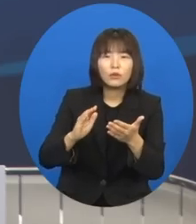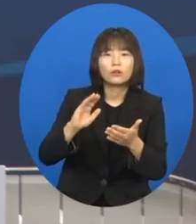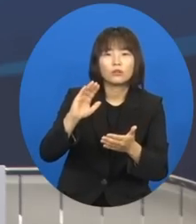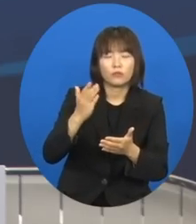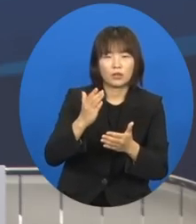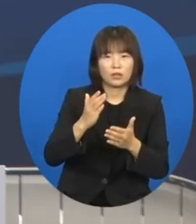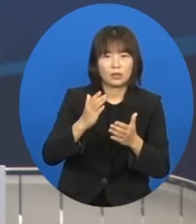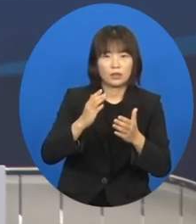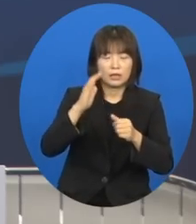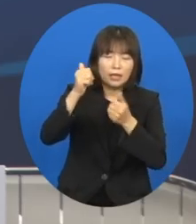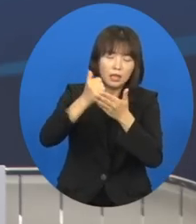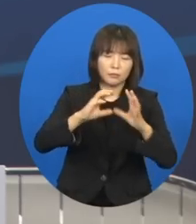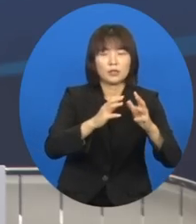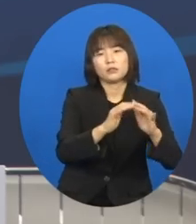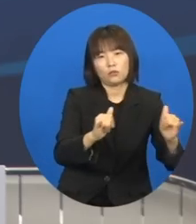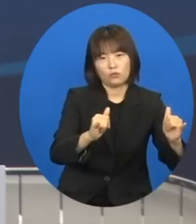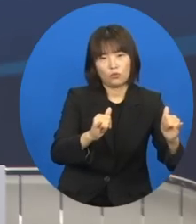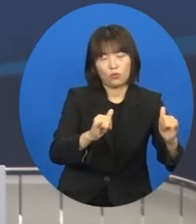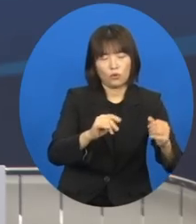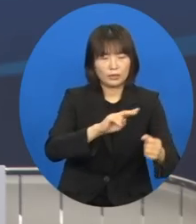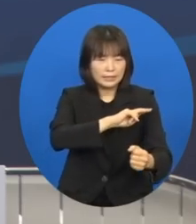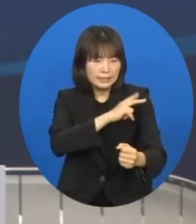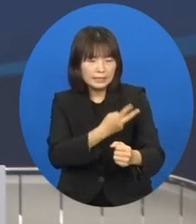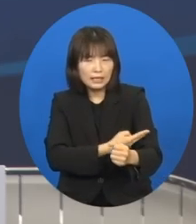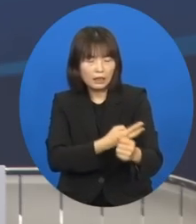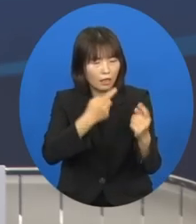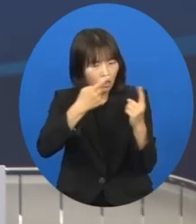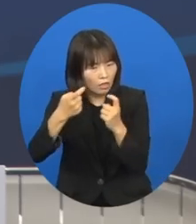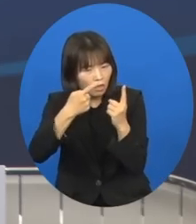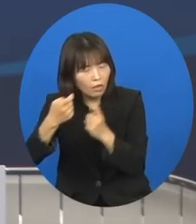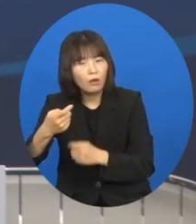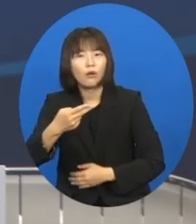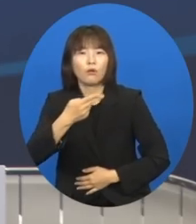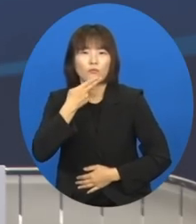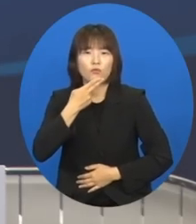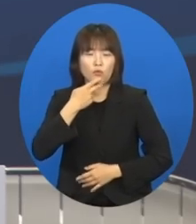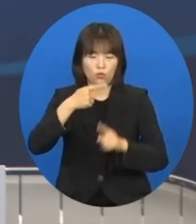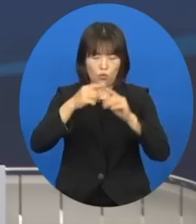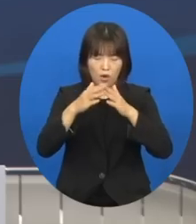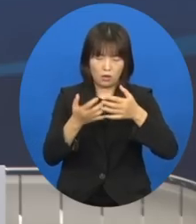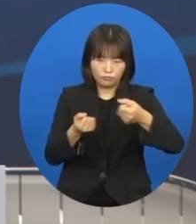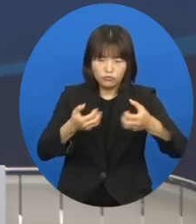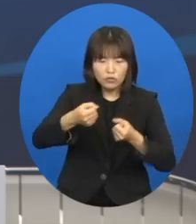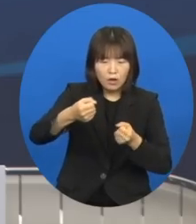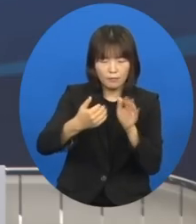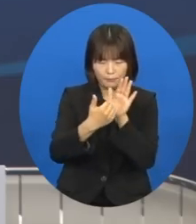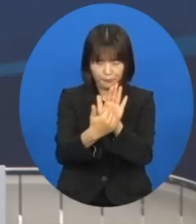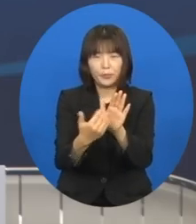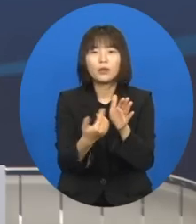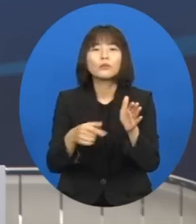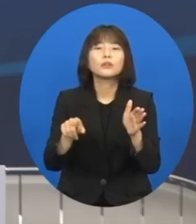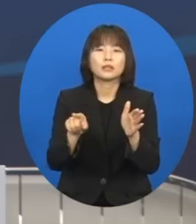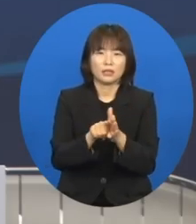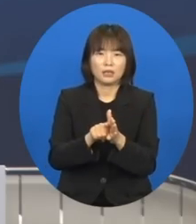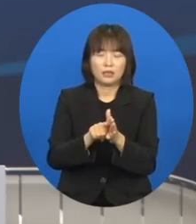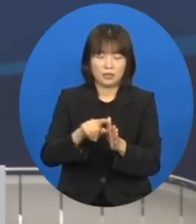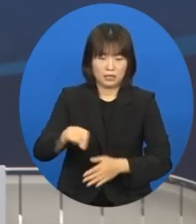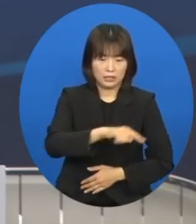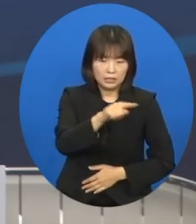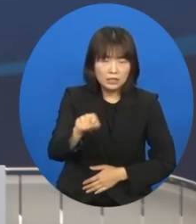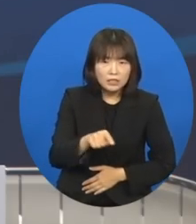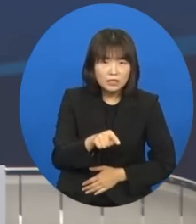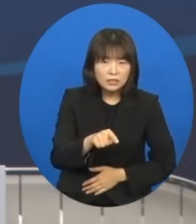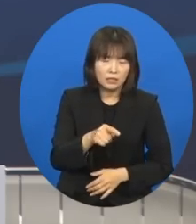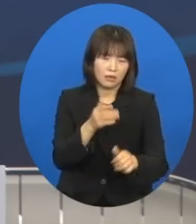시비에 넘어가지 않고 교회가 분열되지 않도록 하기 위해서 그들을 권고하기